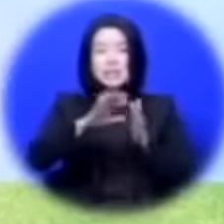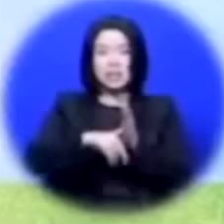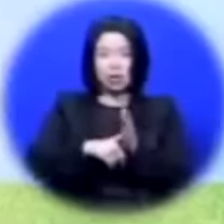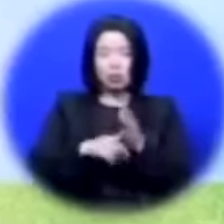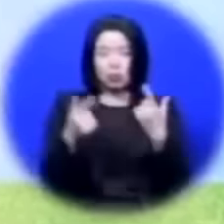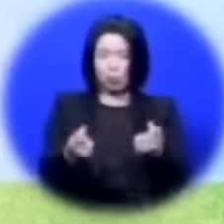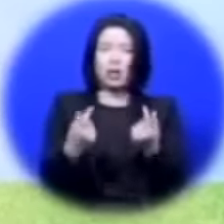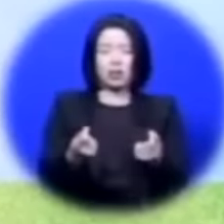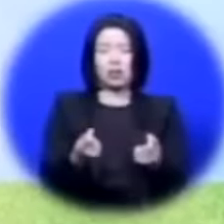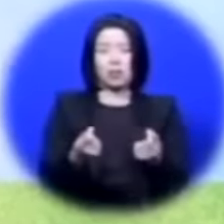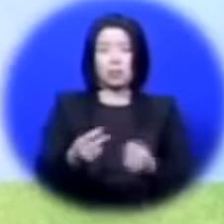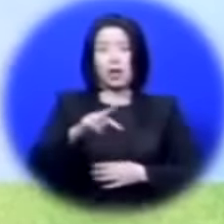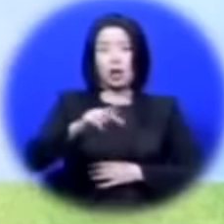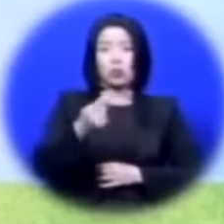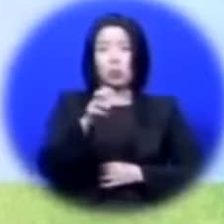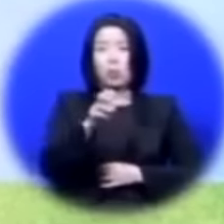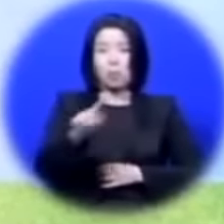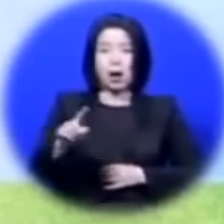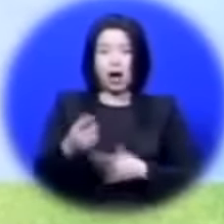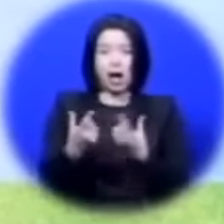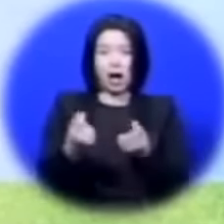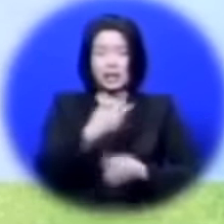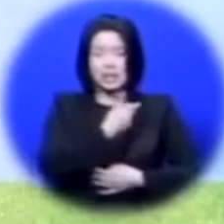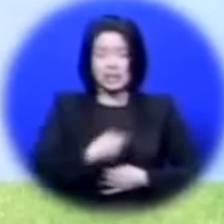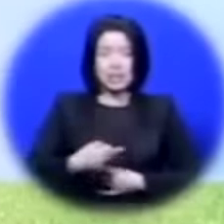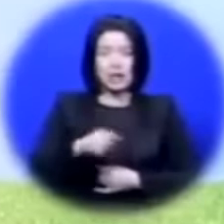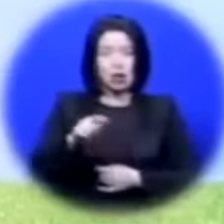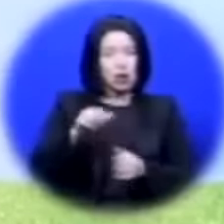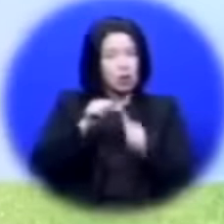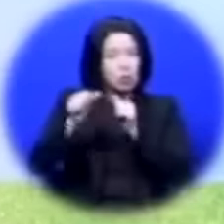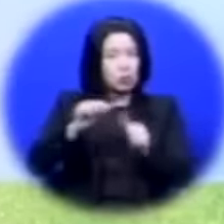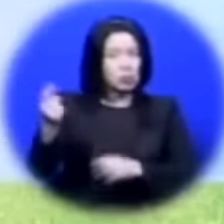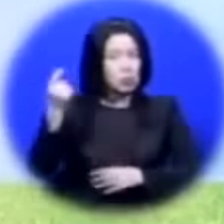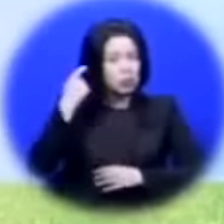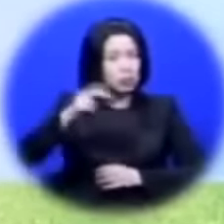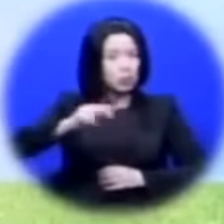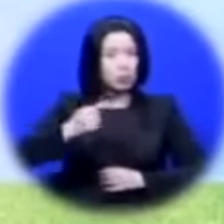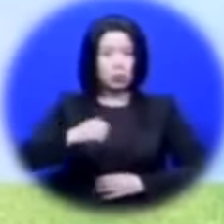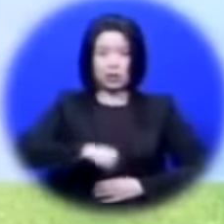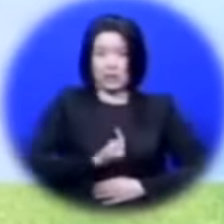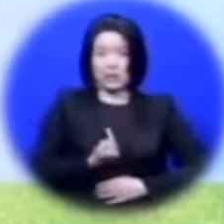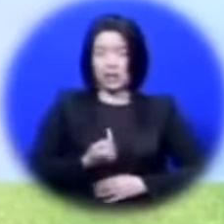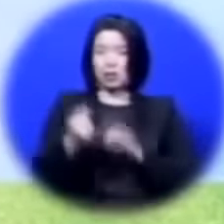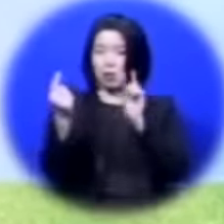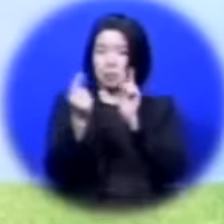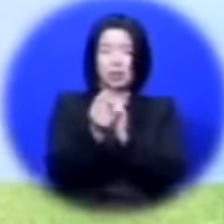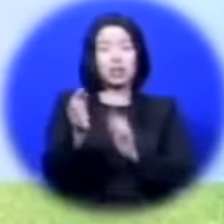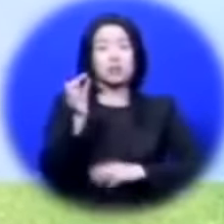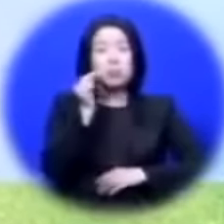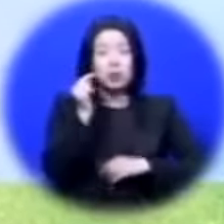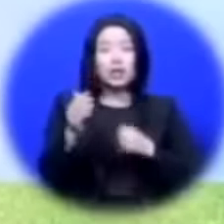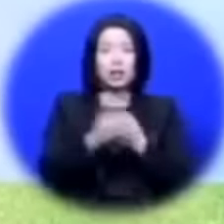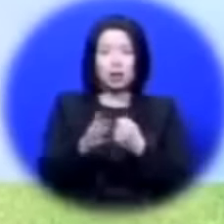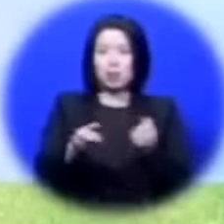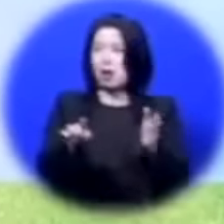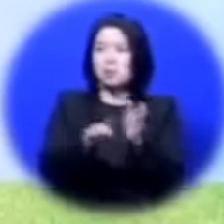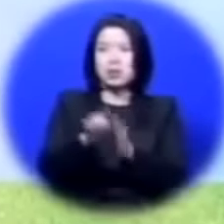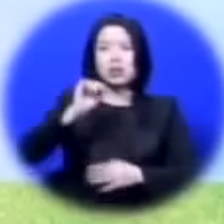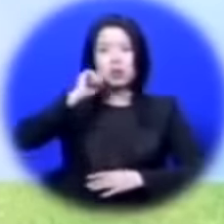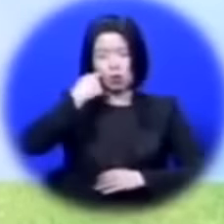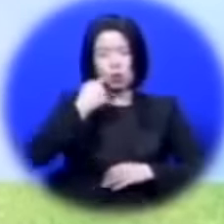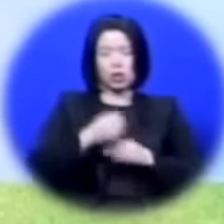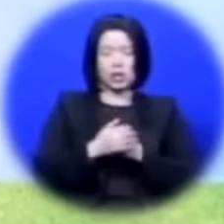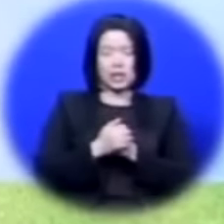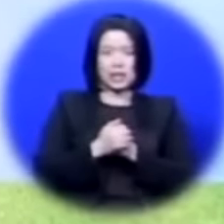똑같았어요 도마 같은 제자는 그런 소문을 듣고도 본인이 만나지 못했으니까 믿어지지가